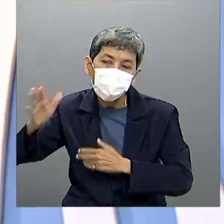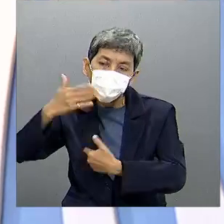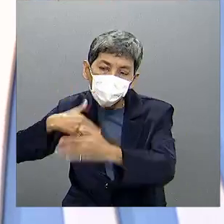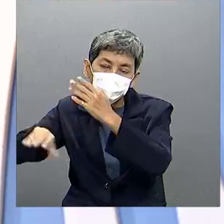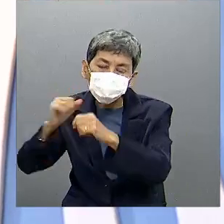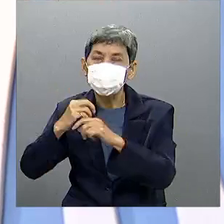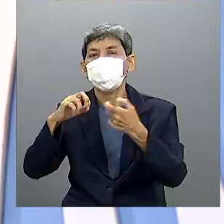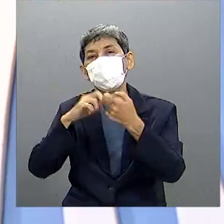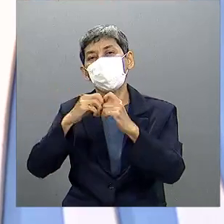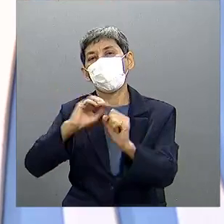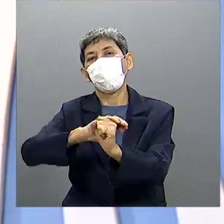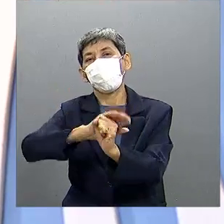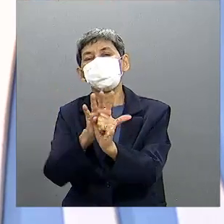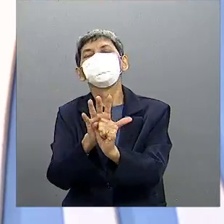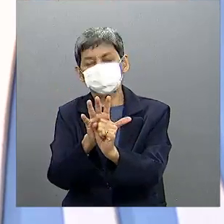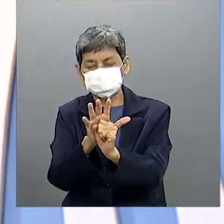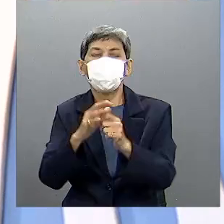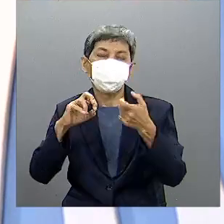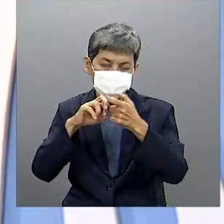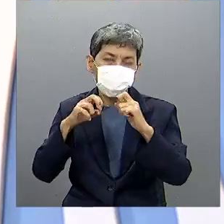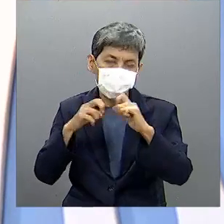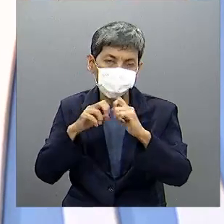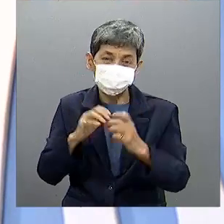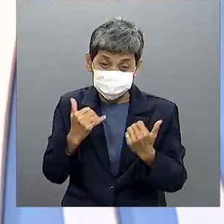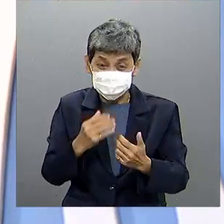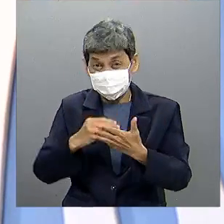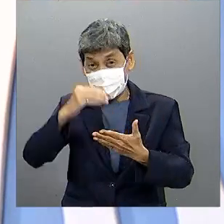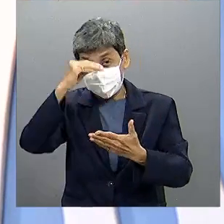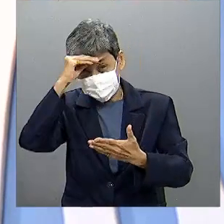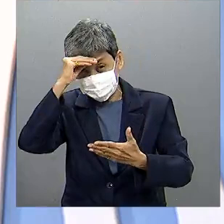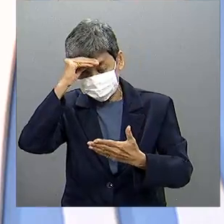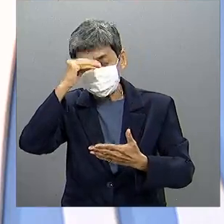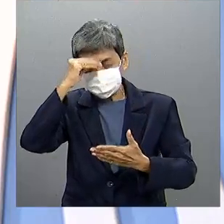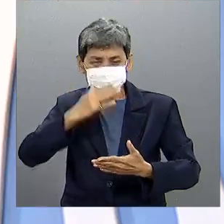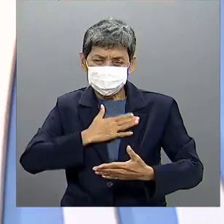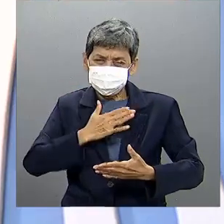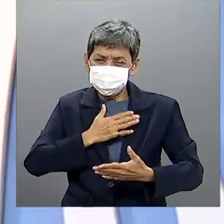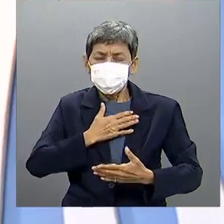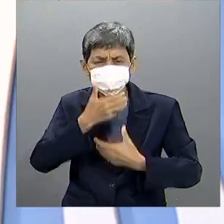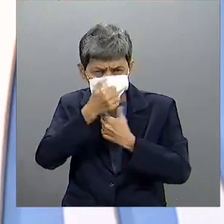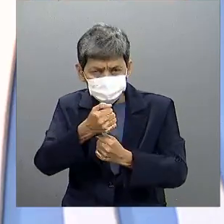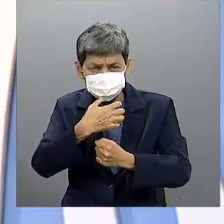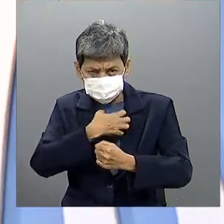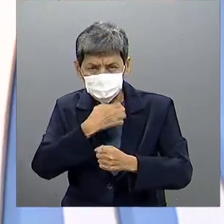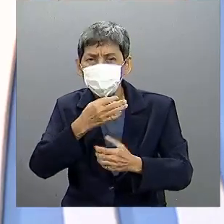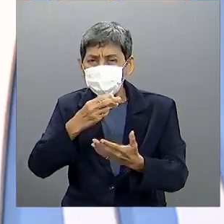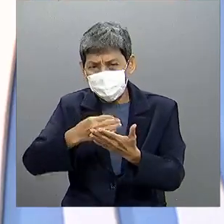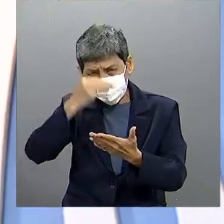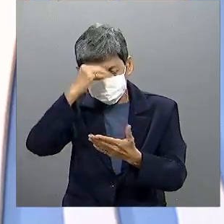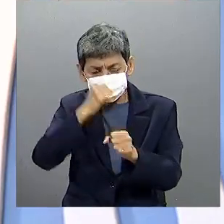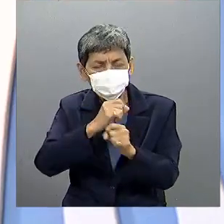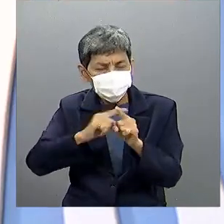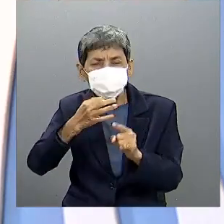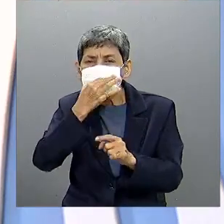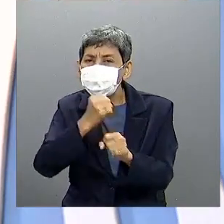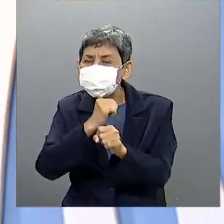19นี่แหละค่ะเป็นปัจจัยกระตุ้นแล้วทำให้เด็กๆจริงๆแล้วพวกเขาเองก็มีความสนใจในวิชาชีพแขนงอื่นๆไม่แพ้กับ